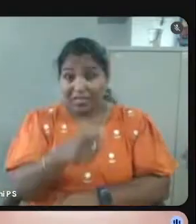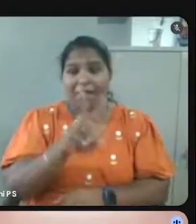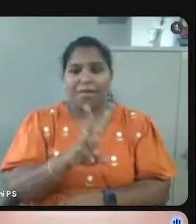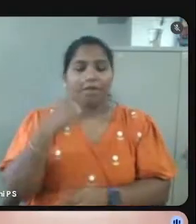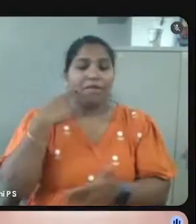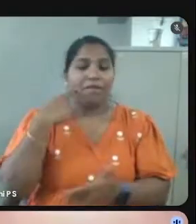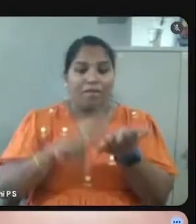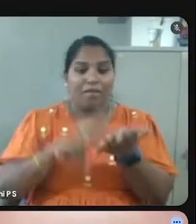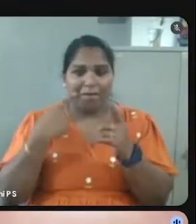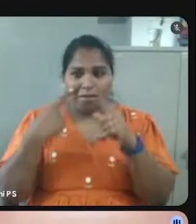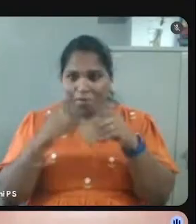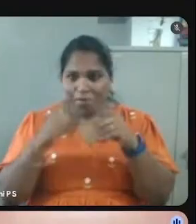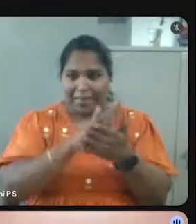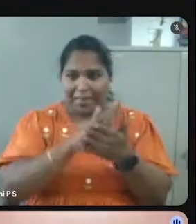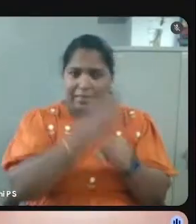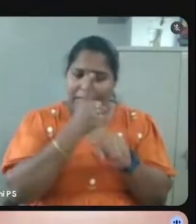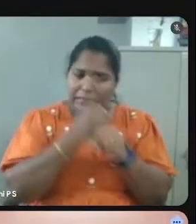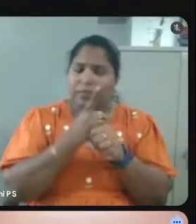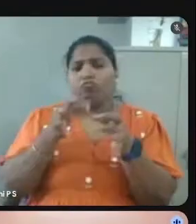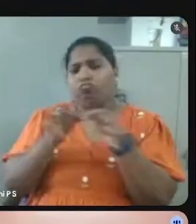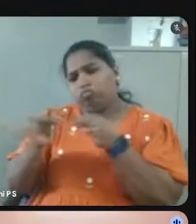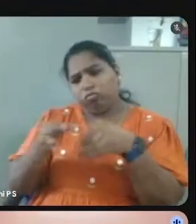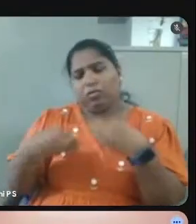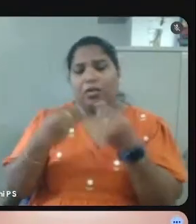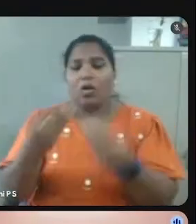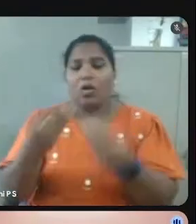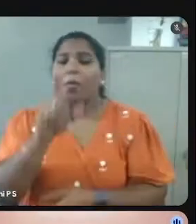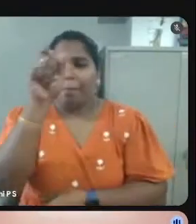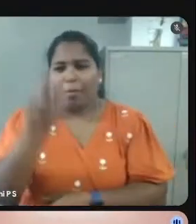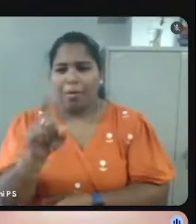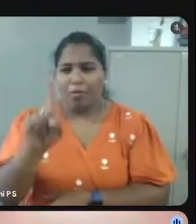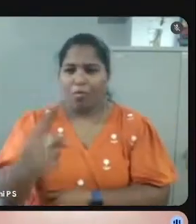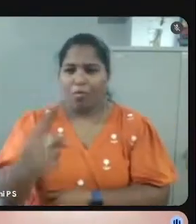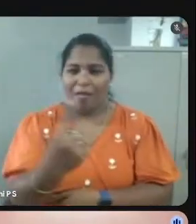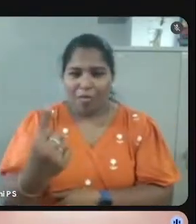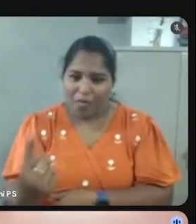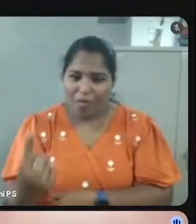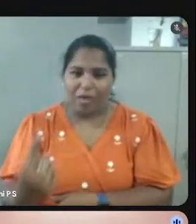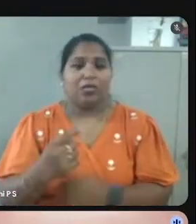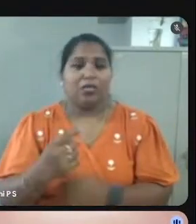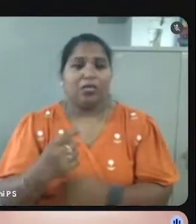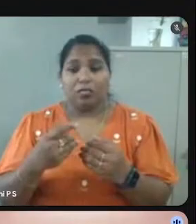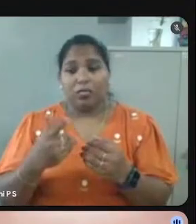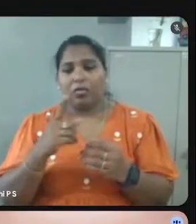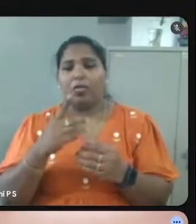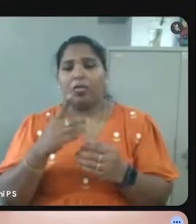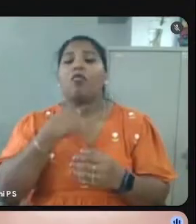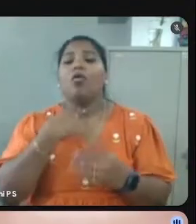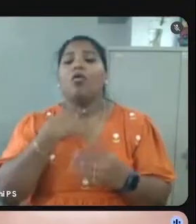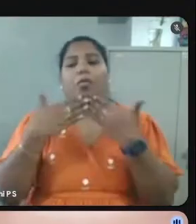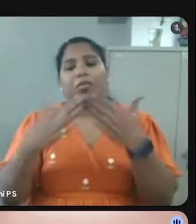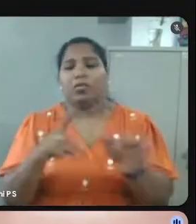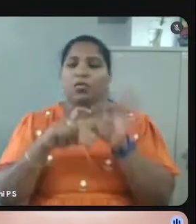സാറിനോട് ചോദിക്കാവുന്നതാണ്. ഓരോരുത്തരായിട്ട് ചോദിക്കണം. ഓരോരുത്തരായി മൈക്ക് അൺമ്യൂട്ട് ചെയ്ത് ചോദിക്കാവുന്നതാണ്.